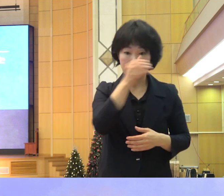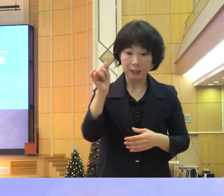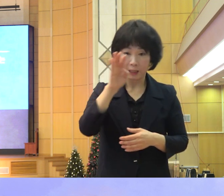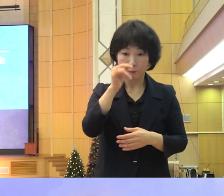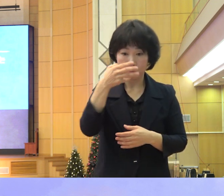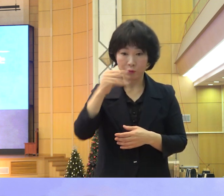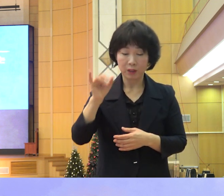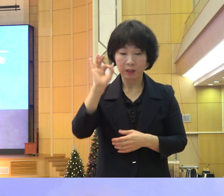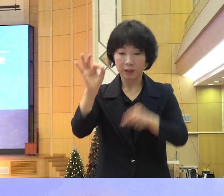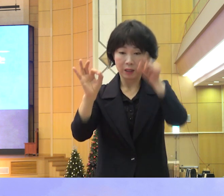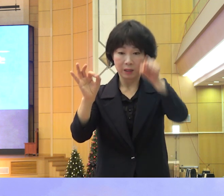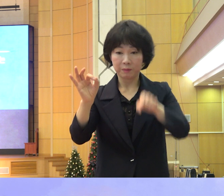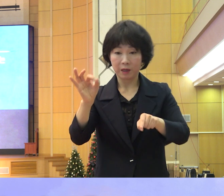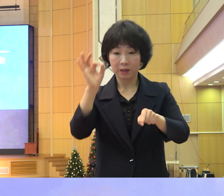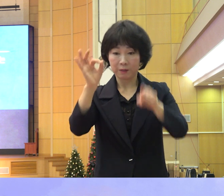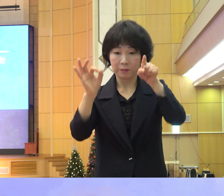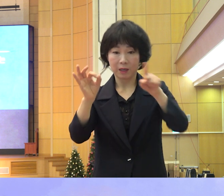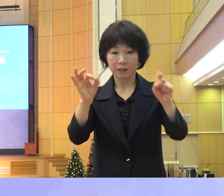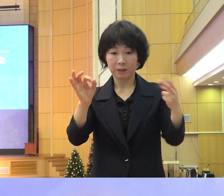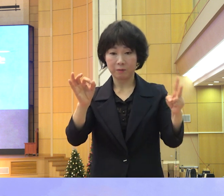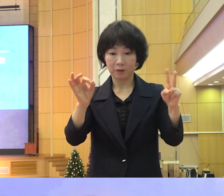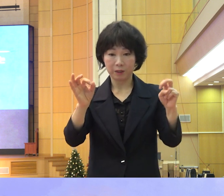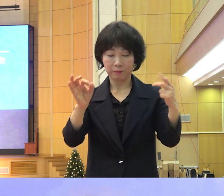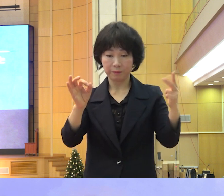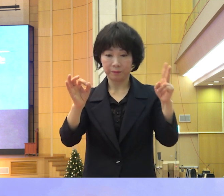히브리서 10장 26절